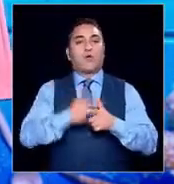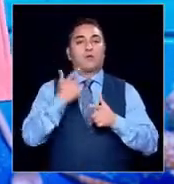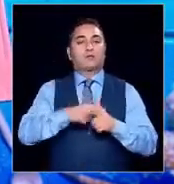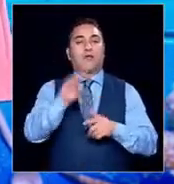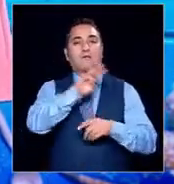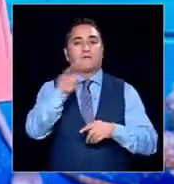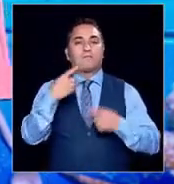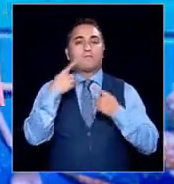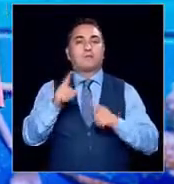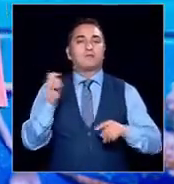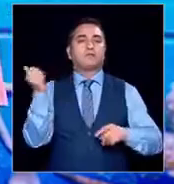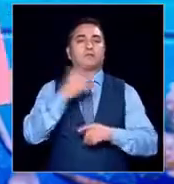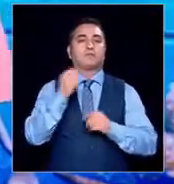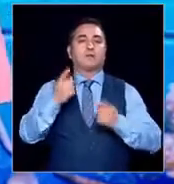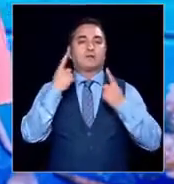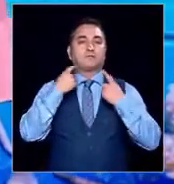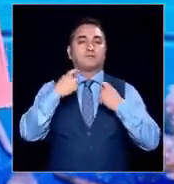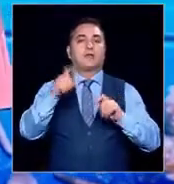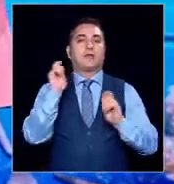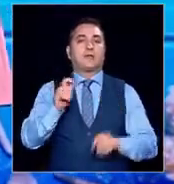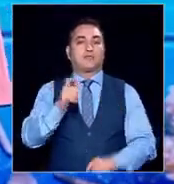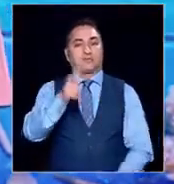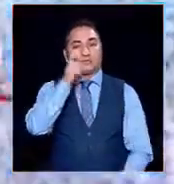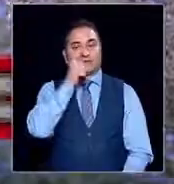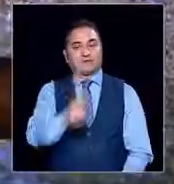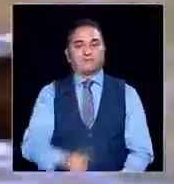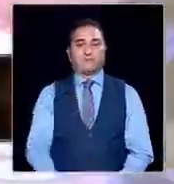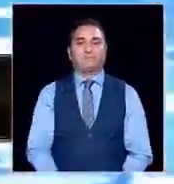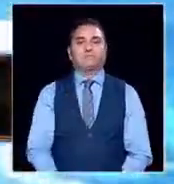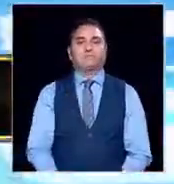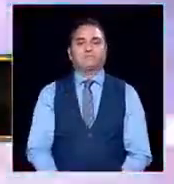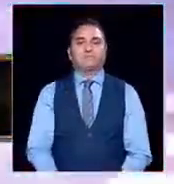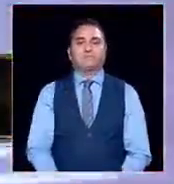binlerce liralık vurgun yapıyor. İşte ayrıntılar.